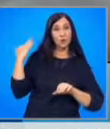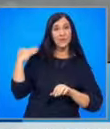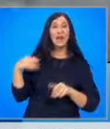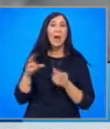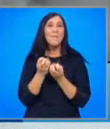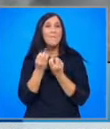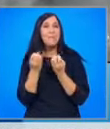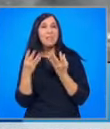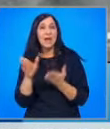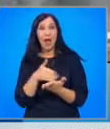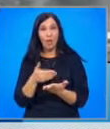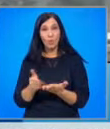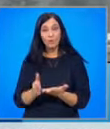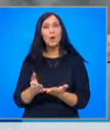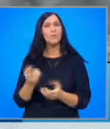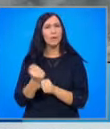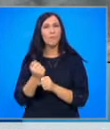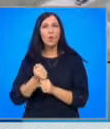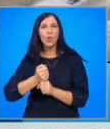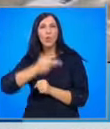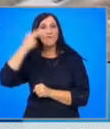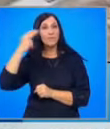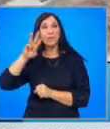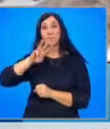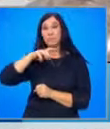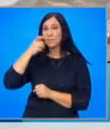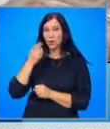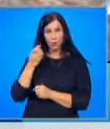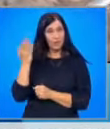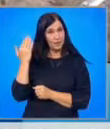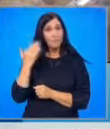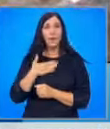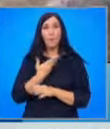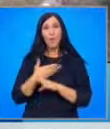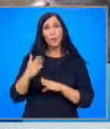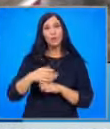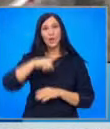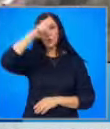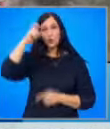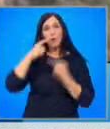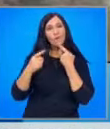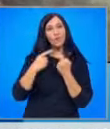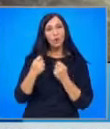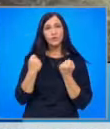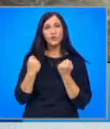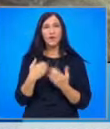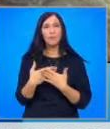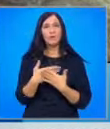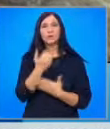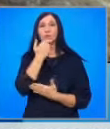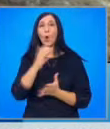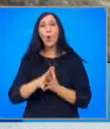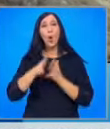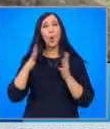Загива на място. Той е работил във фирмата от 3 години, имал е постоянен трудов договор и е живеел в близкото село